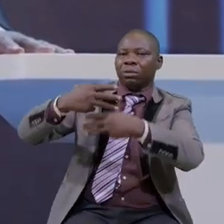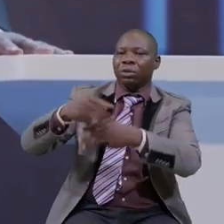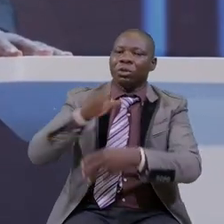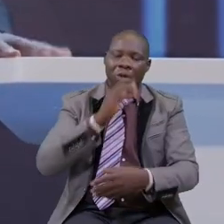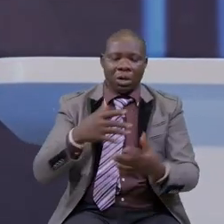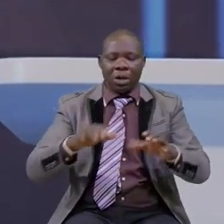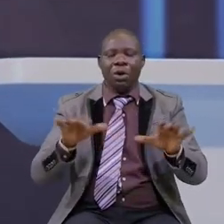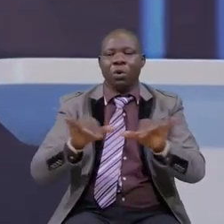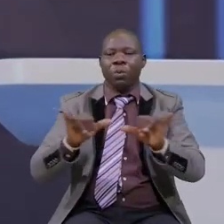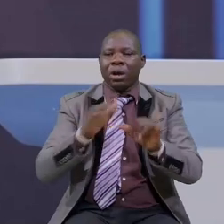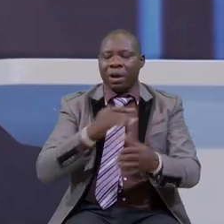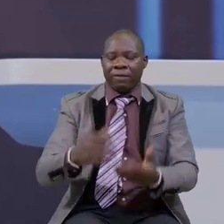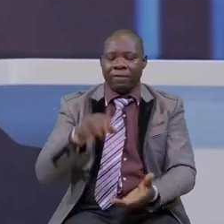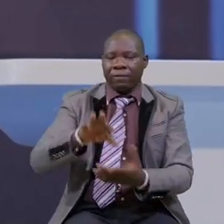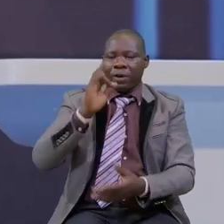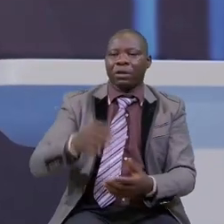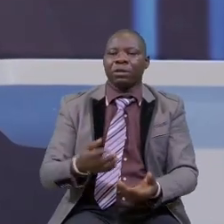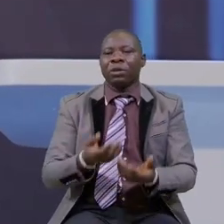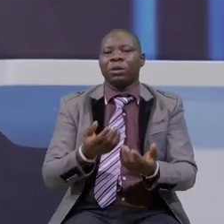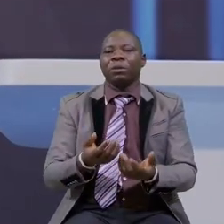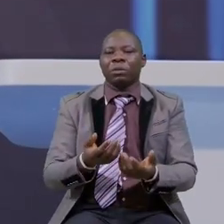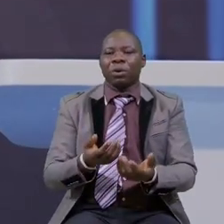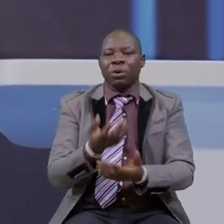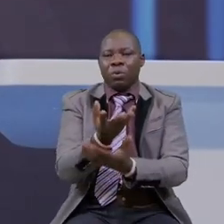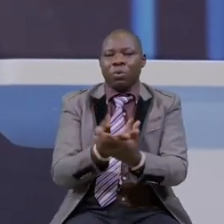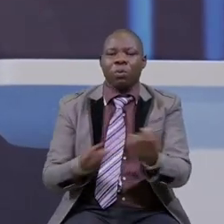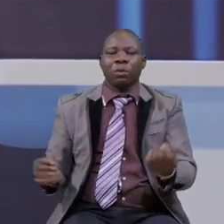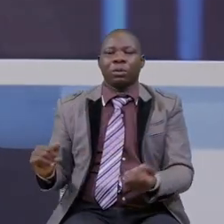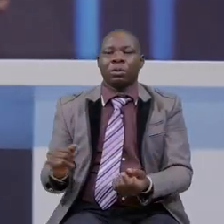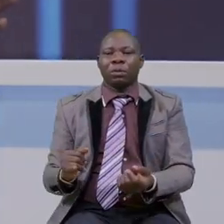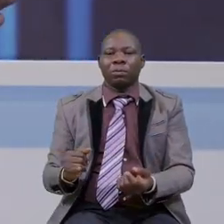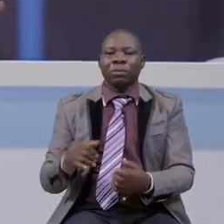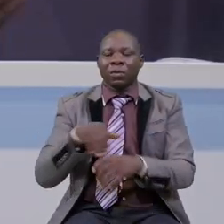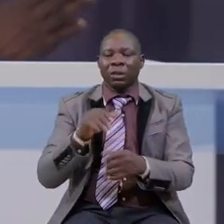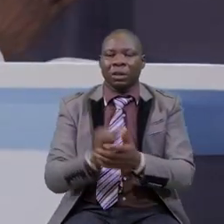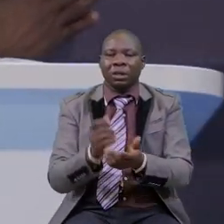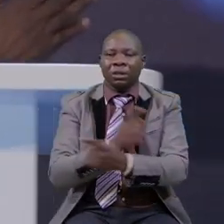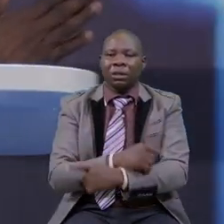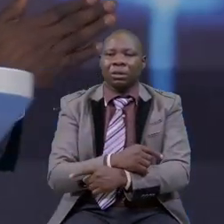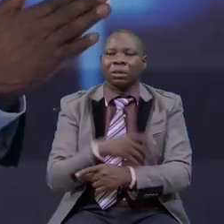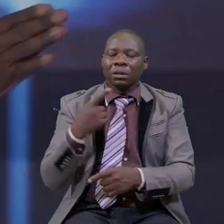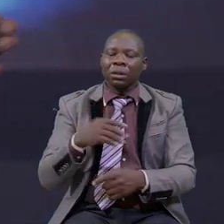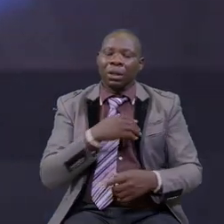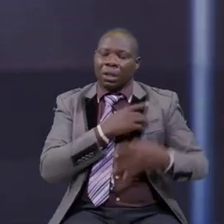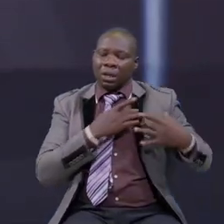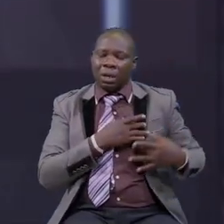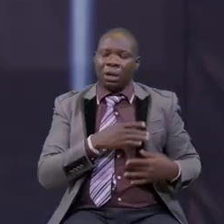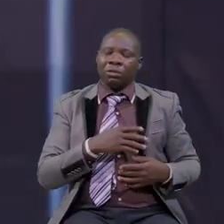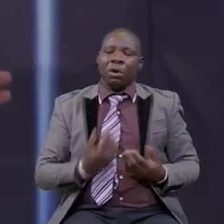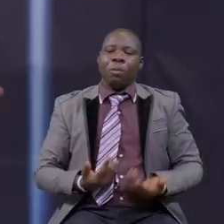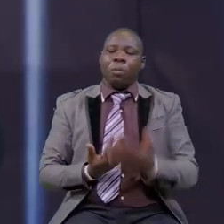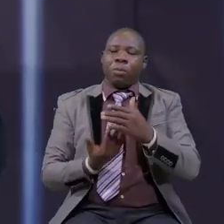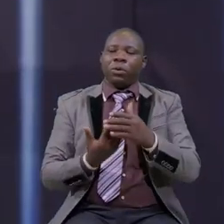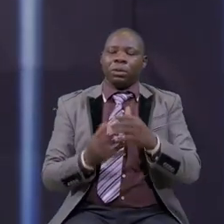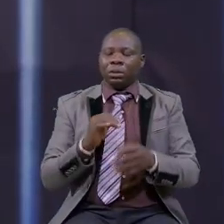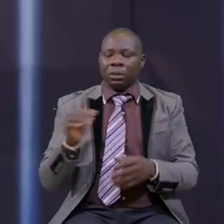léger. En ce jour-là, il a quitté la terre. mais il n'avait pas lu, il n'a pas connu